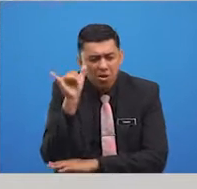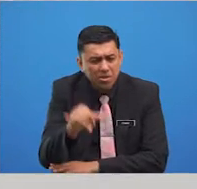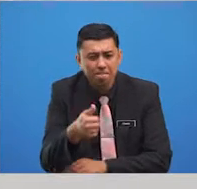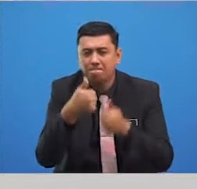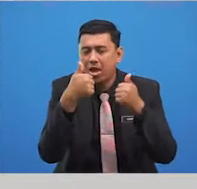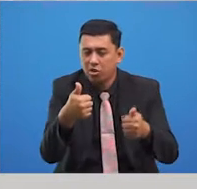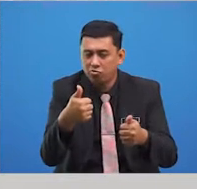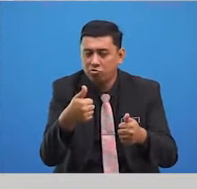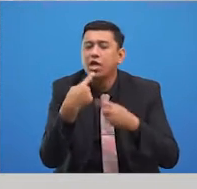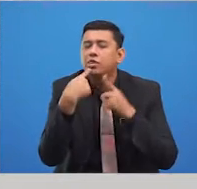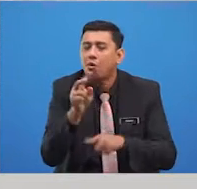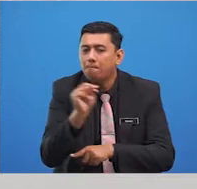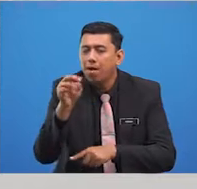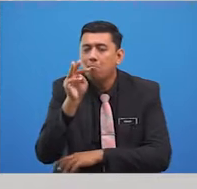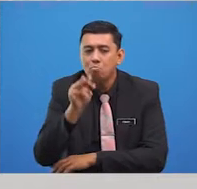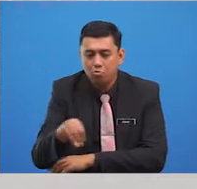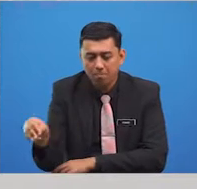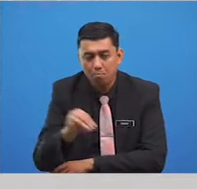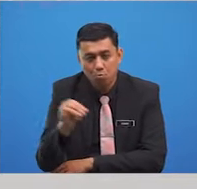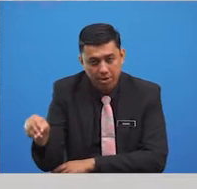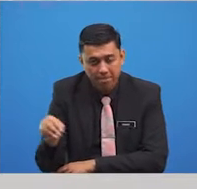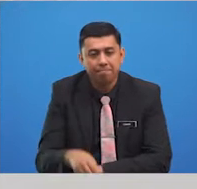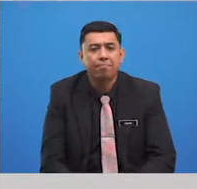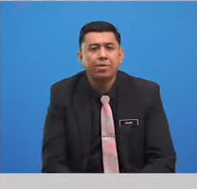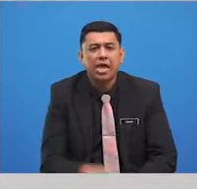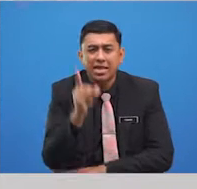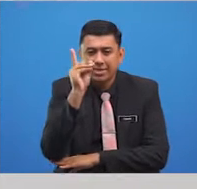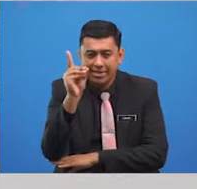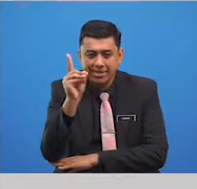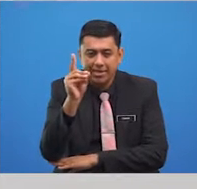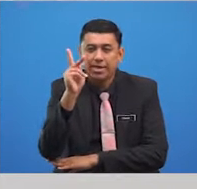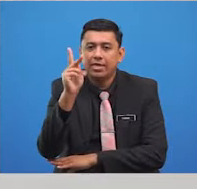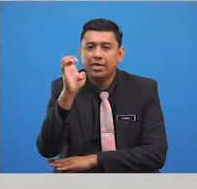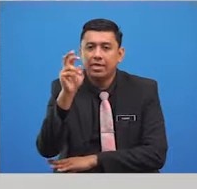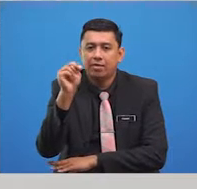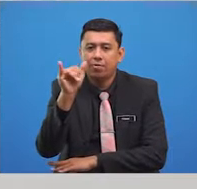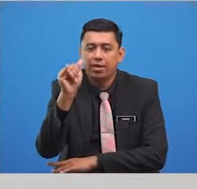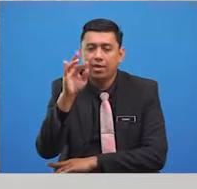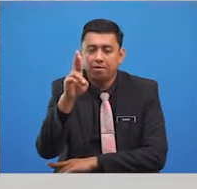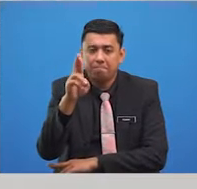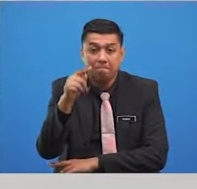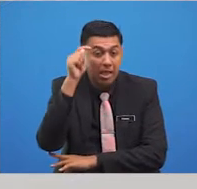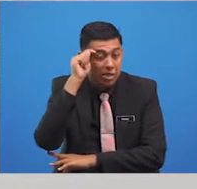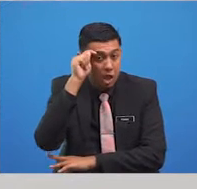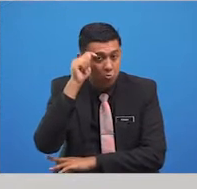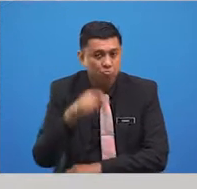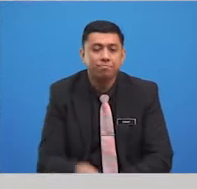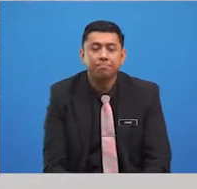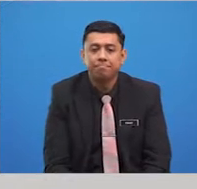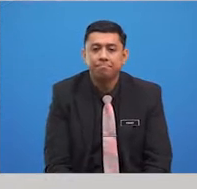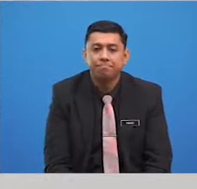Ya, bagus jawapan murid-murid. Jawapannya ialah D. Kenyir.